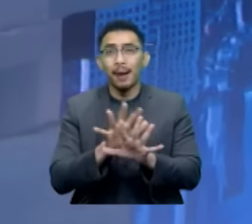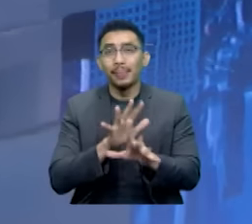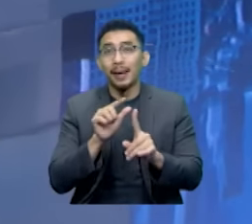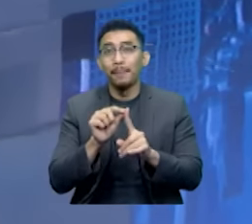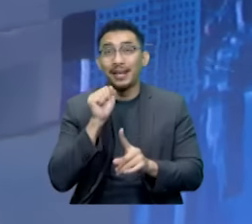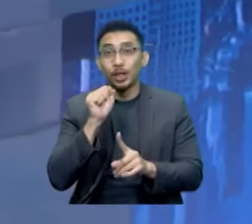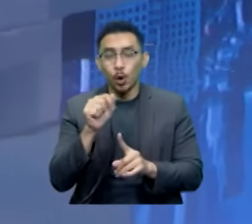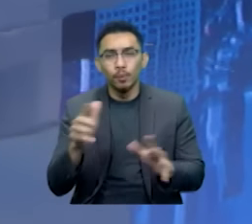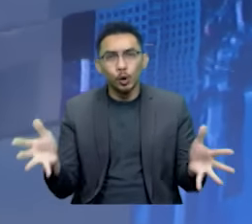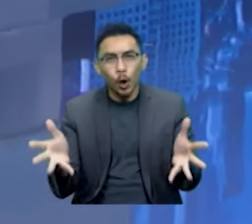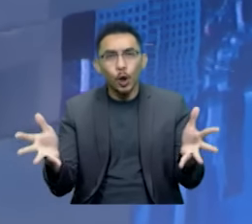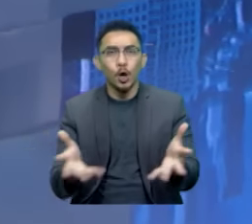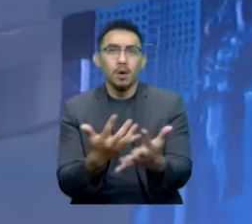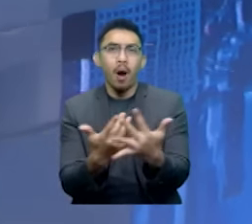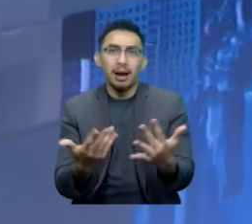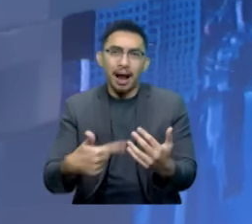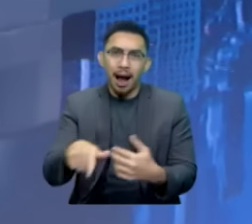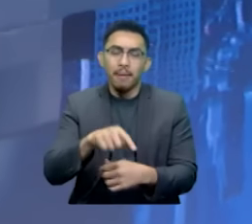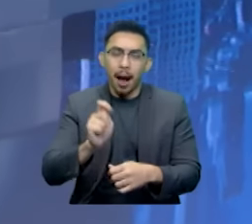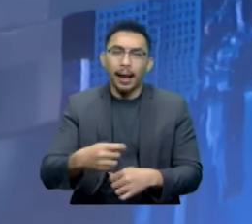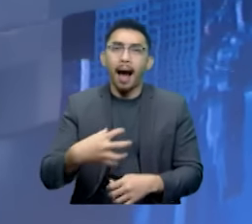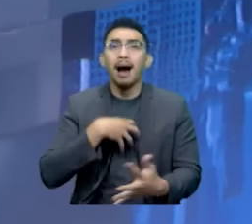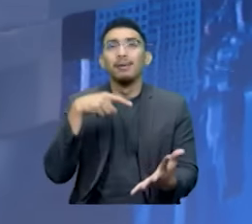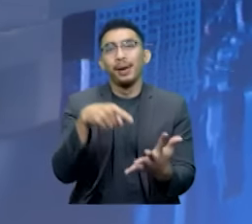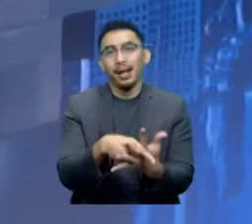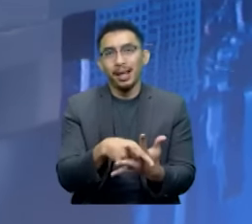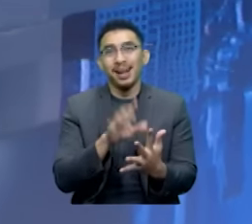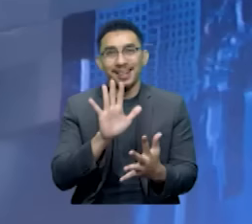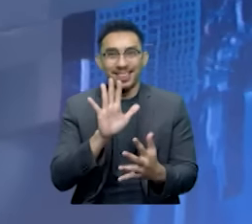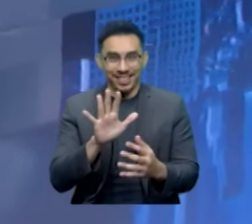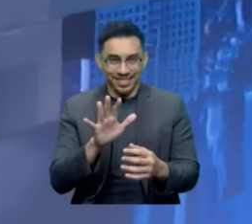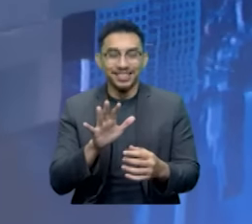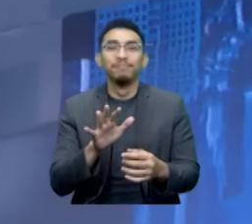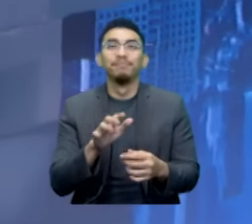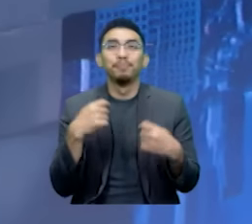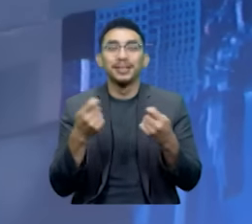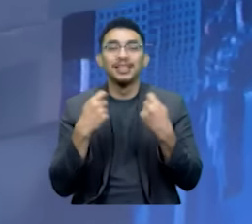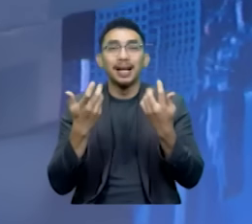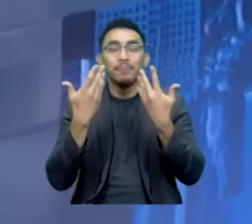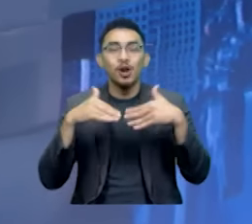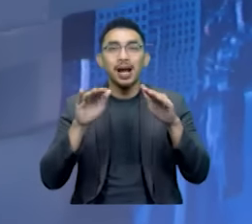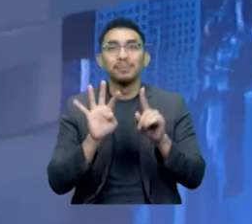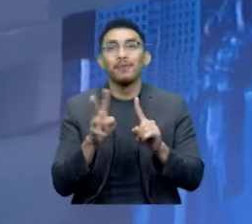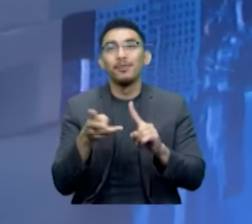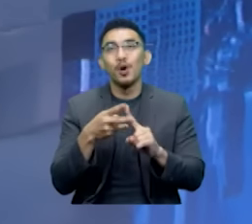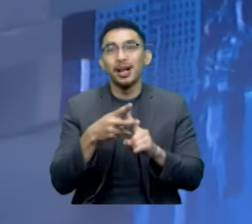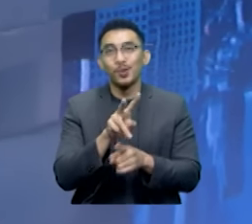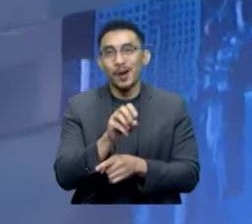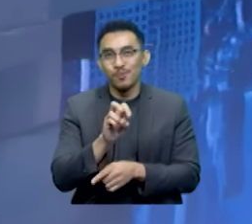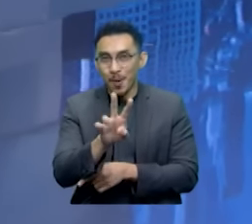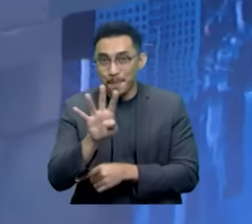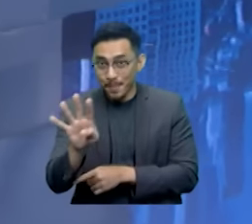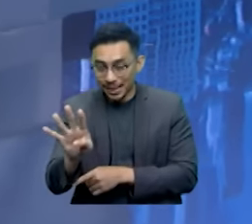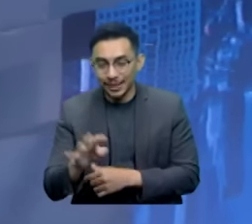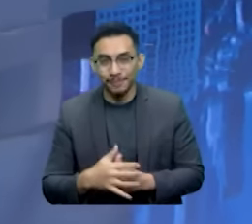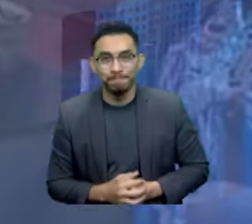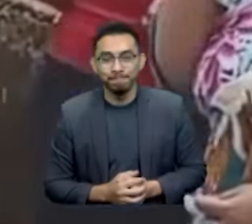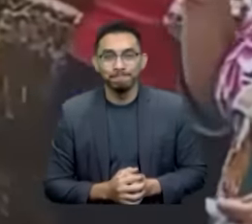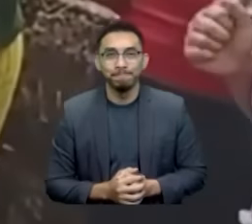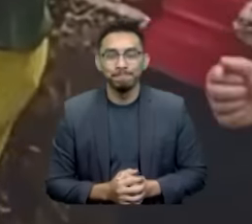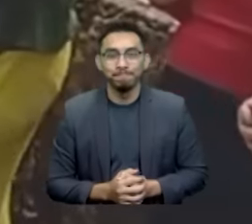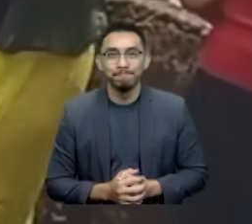Partai Perindo juga mendorong warga untuk menggunakan hak pilihnya pada Pesta Demokrasi 14 Februari 2024 mendatang.